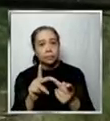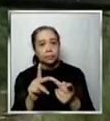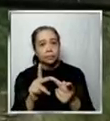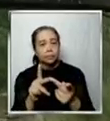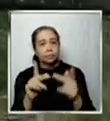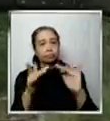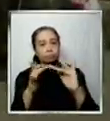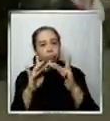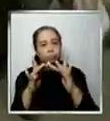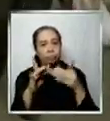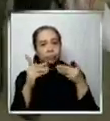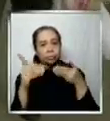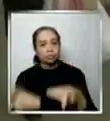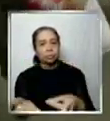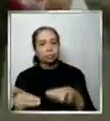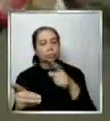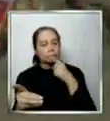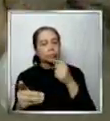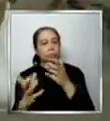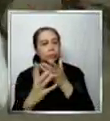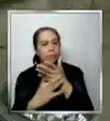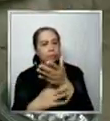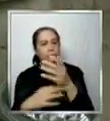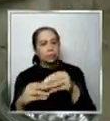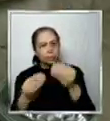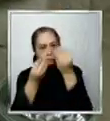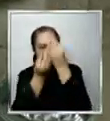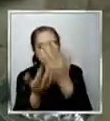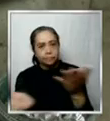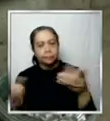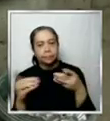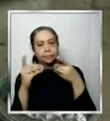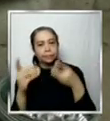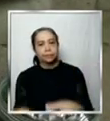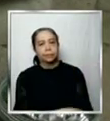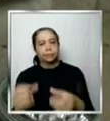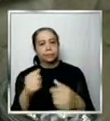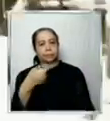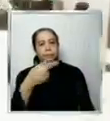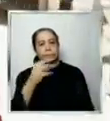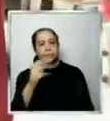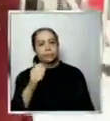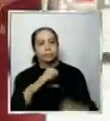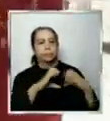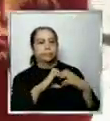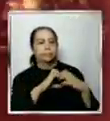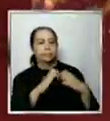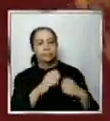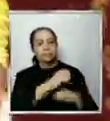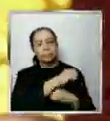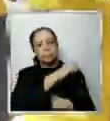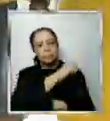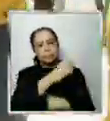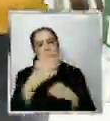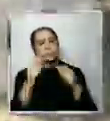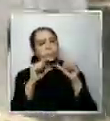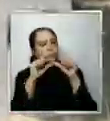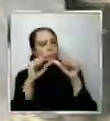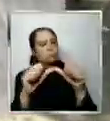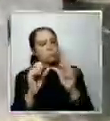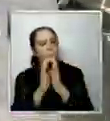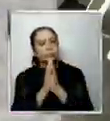donation na naging daan para maiparating ang donation sa GMA Kapuso Foundation, patuloy tayong manalangin